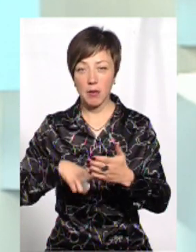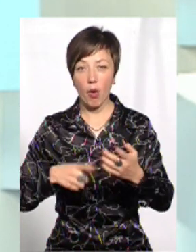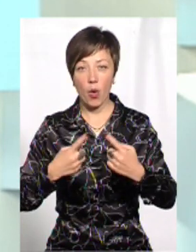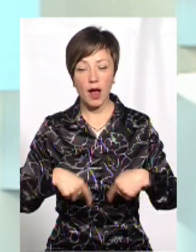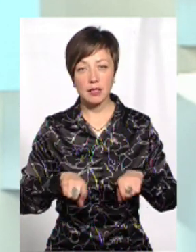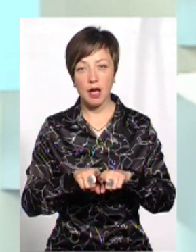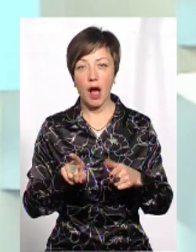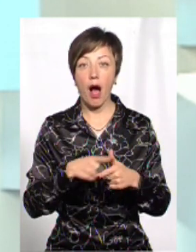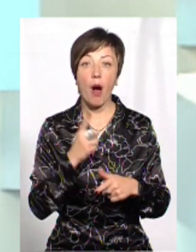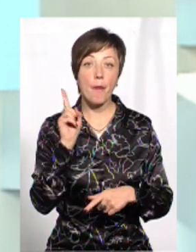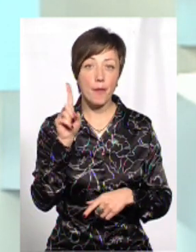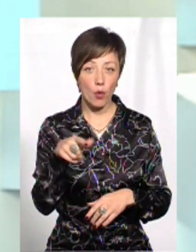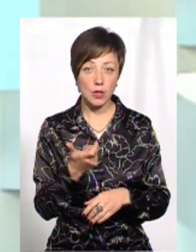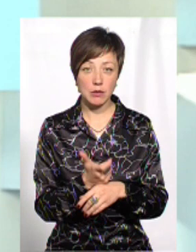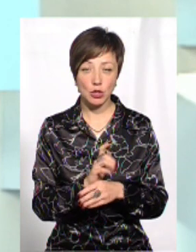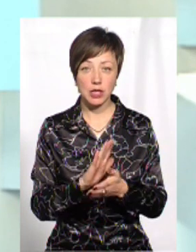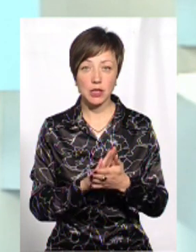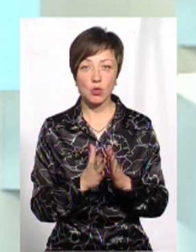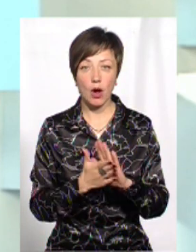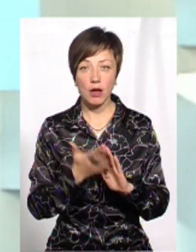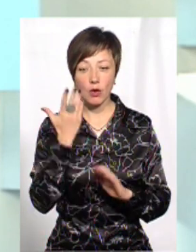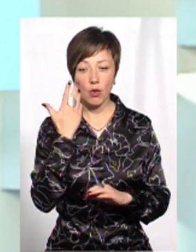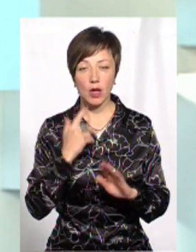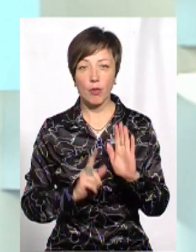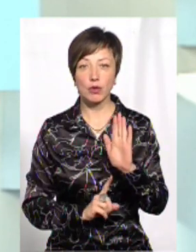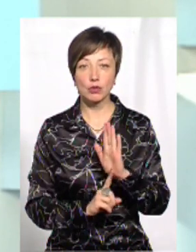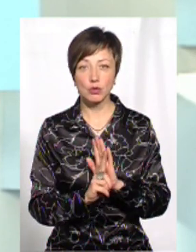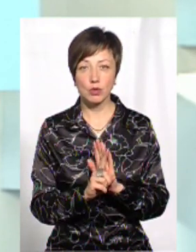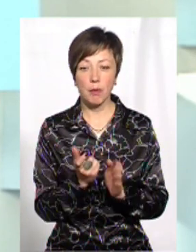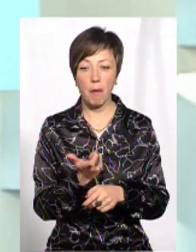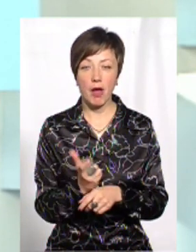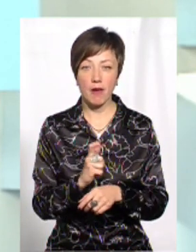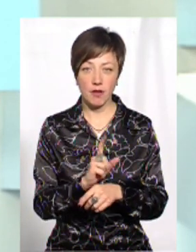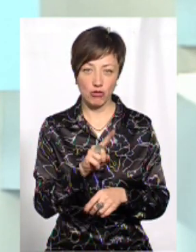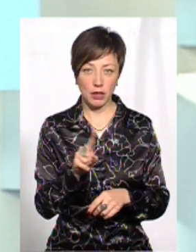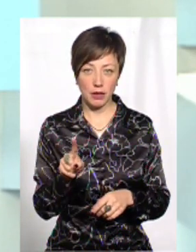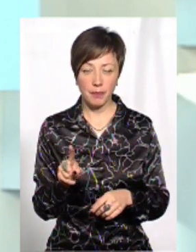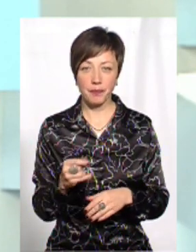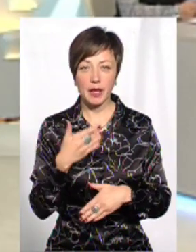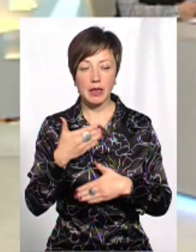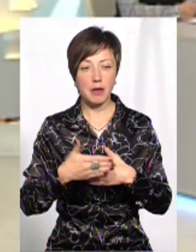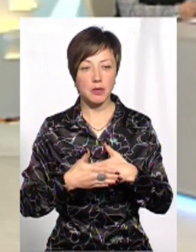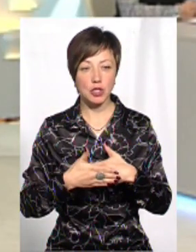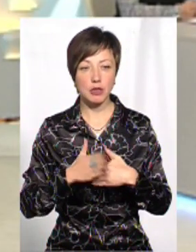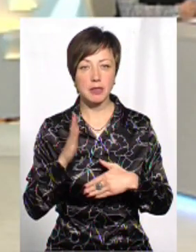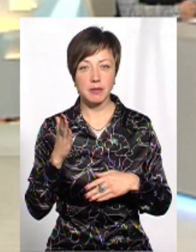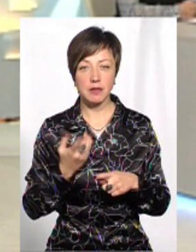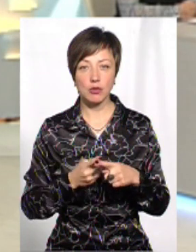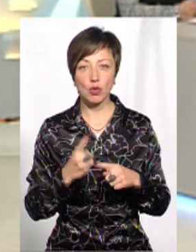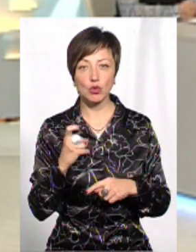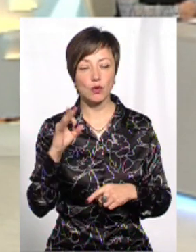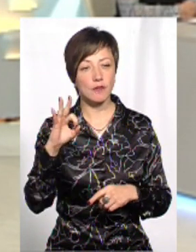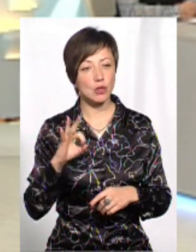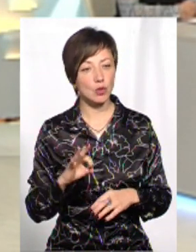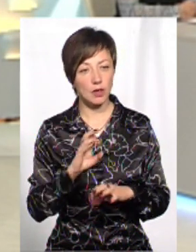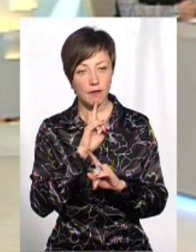організаціям, або тим паче ситуації, коли вони почнуть переважати над ними. У найближчій перспективі цього 100%